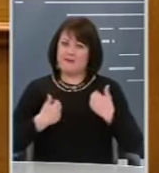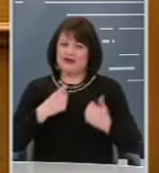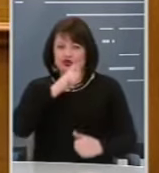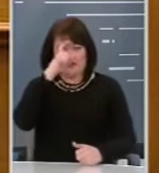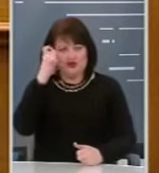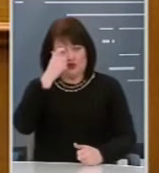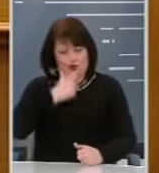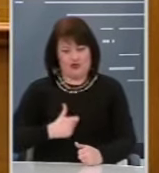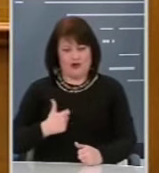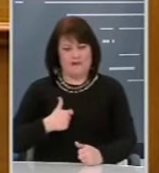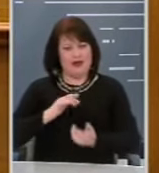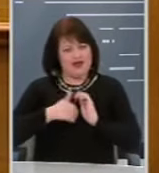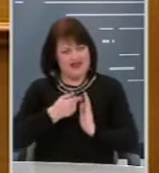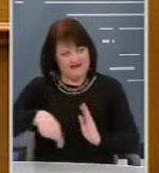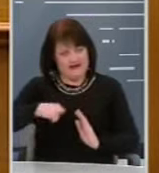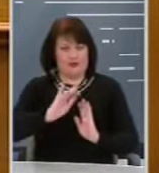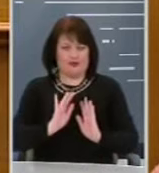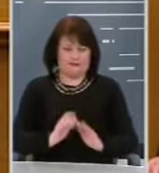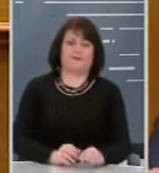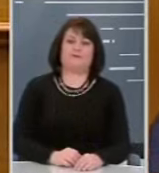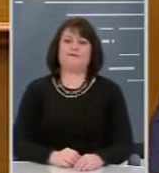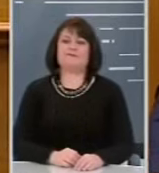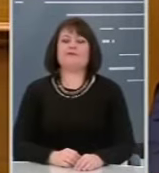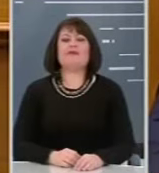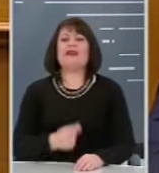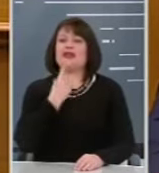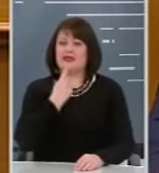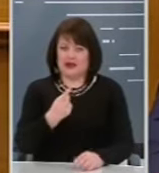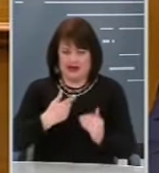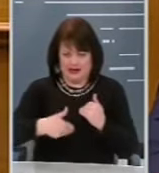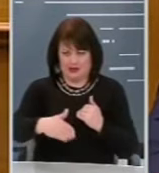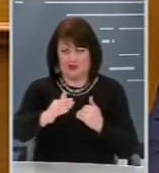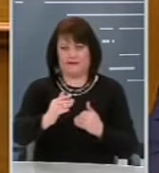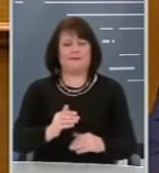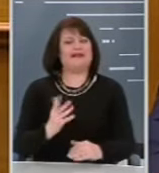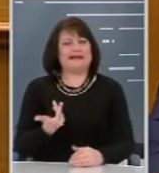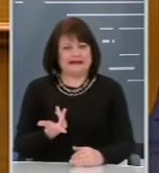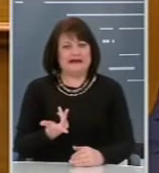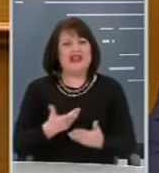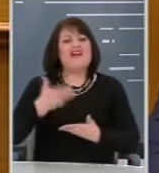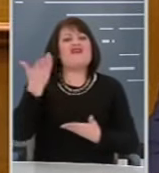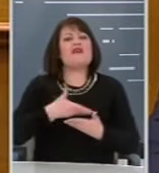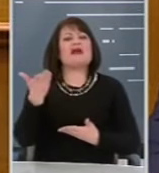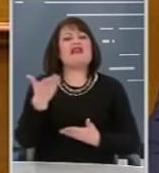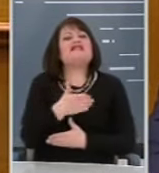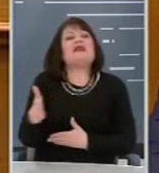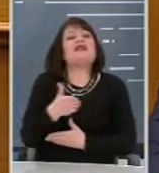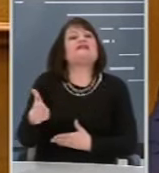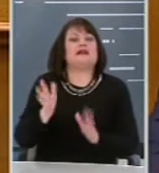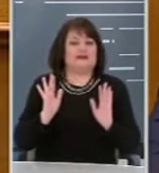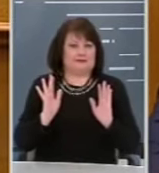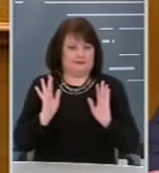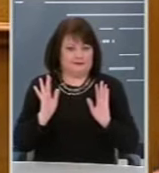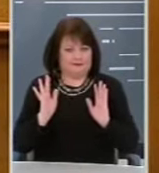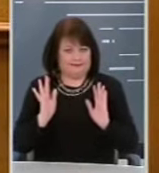δύσκολο για μένα για να έχει και περισσότερο ενδιαφέρον θα επικαλούμαι από δω και πέρα ως επι το π εφημερίδες που ανήκουν στη